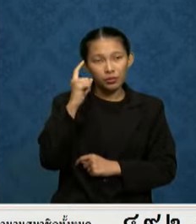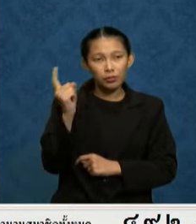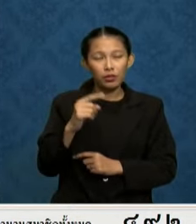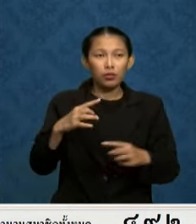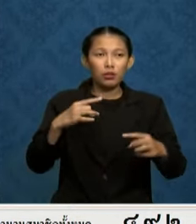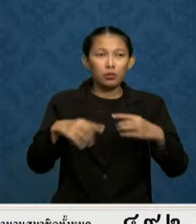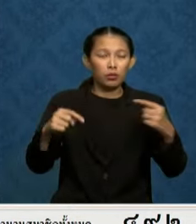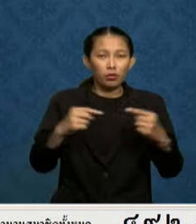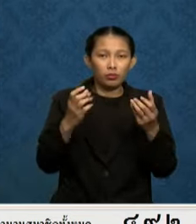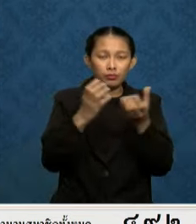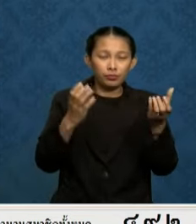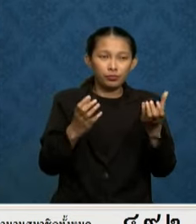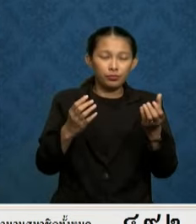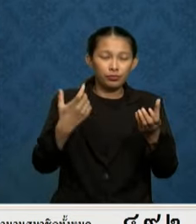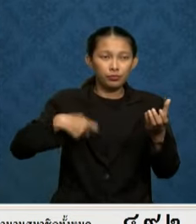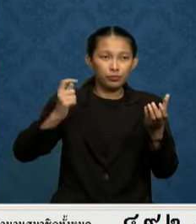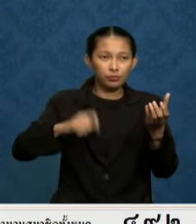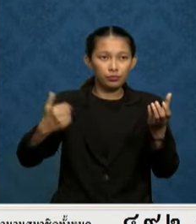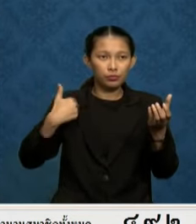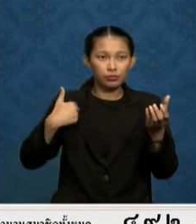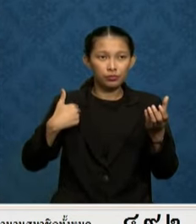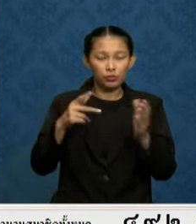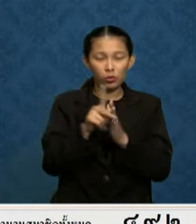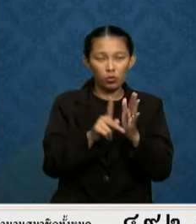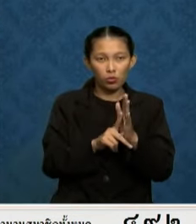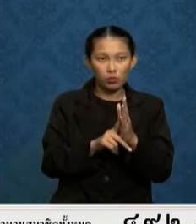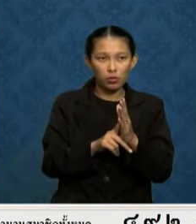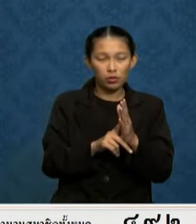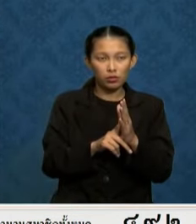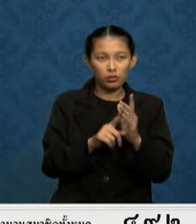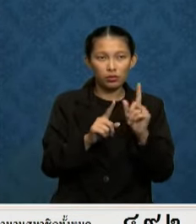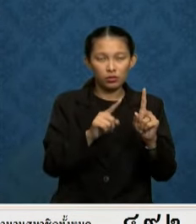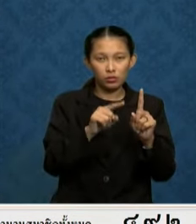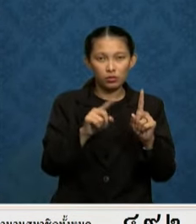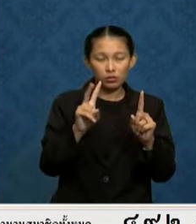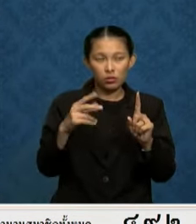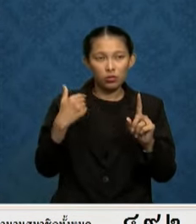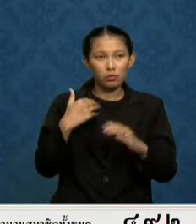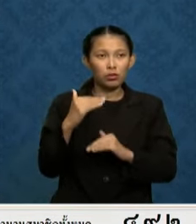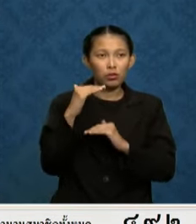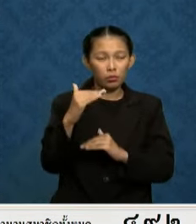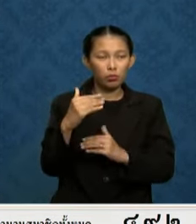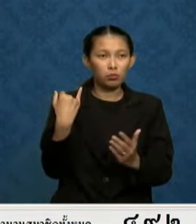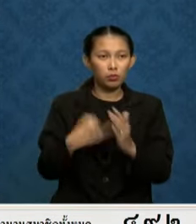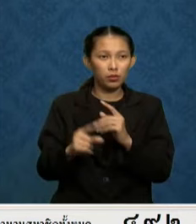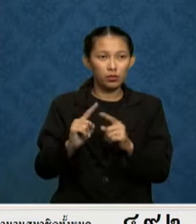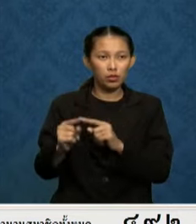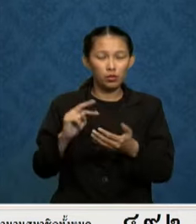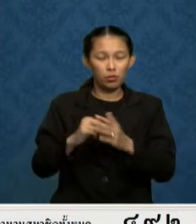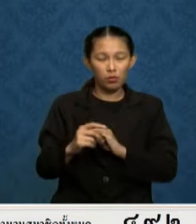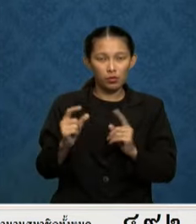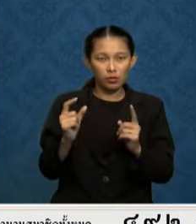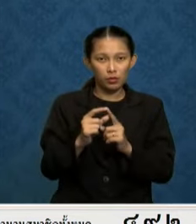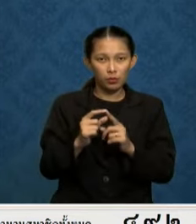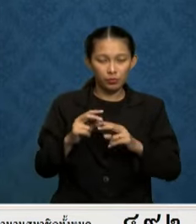กับคำวนิจั สารอนุนทวิิจัว่ากำประมวลกฎมายอายันฯ เป็บทบญจัดที่กำหนดในความผิดคือในคำวนจั